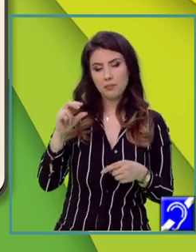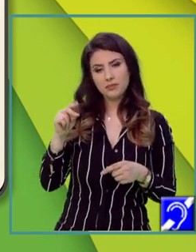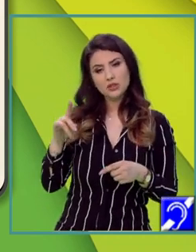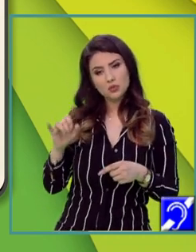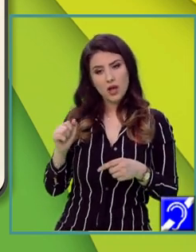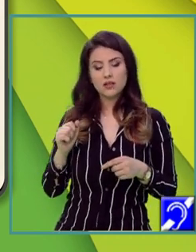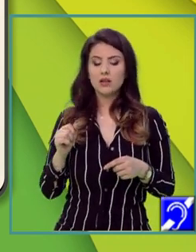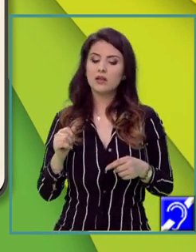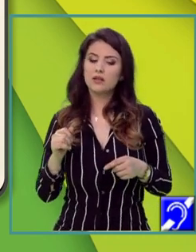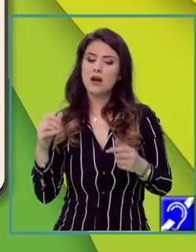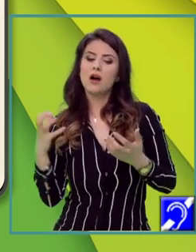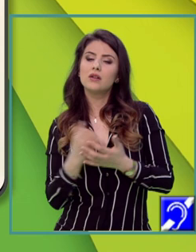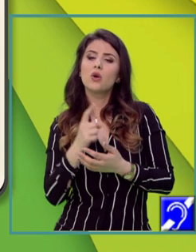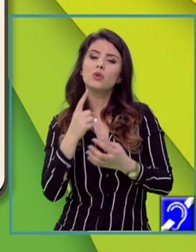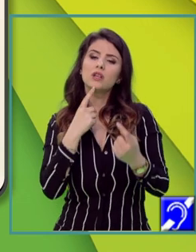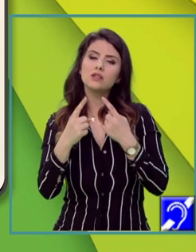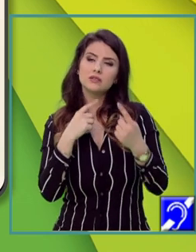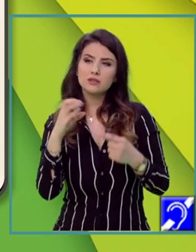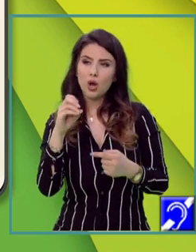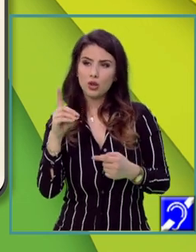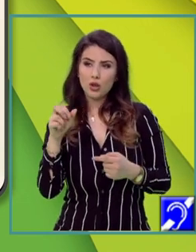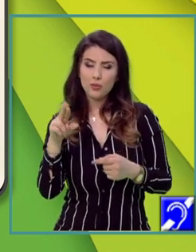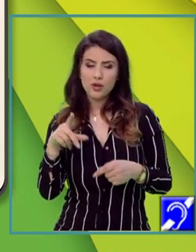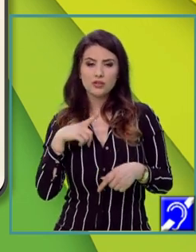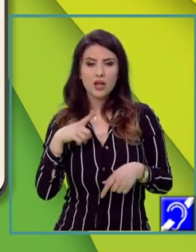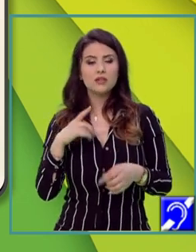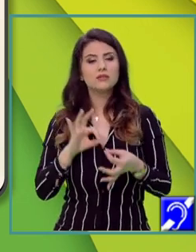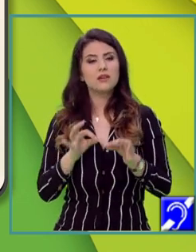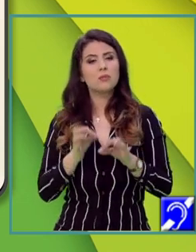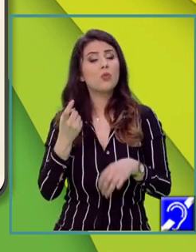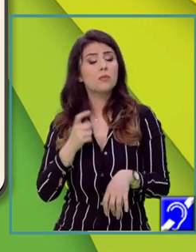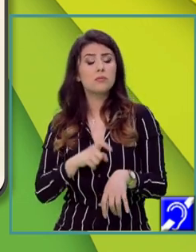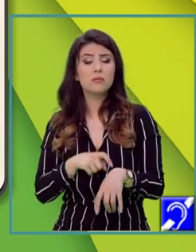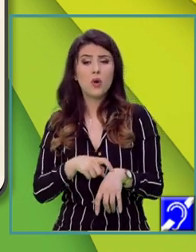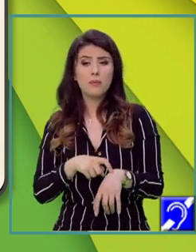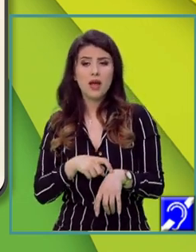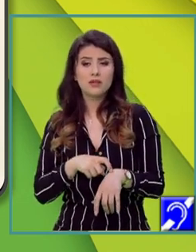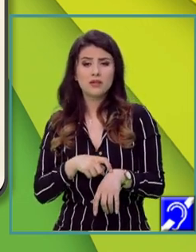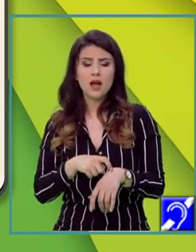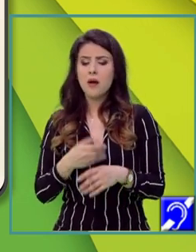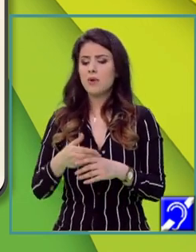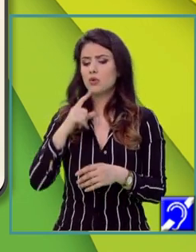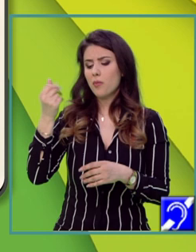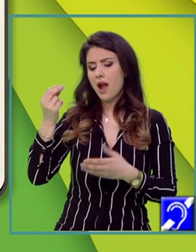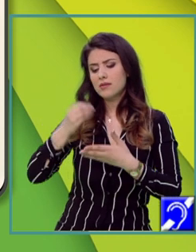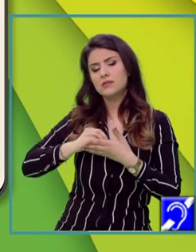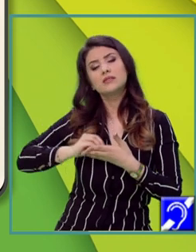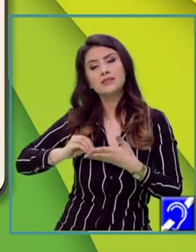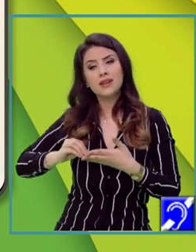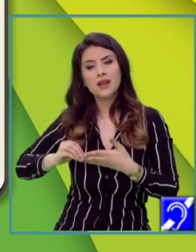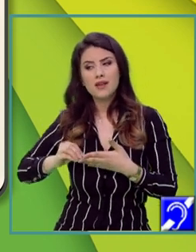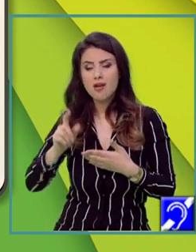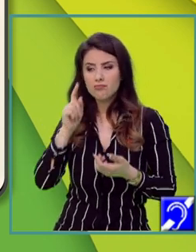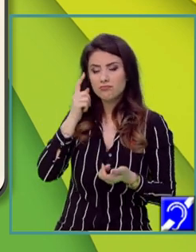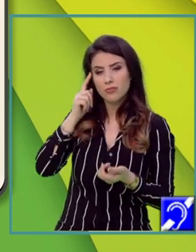Odobești reprezintă de exemplu un prilej pentru narator de a interpreta fiecare gest